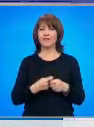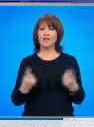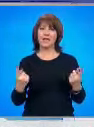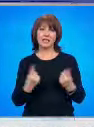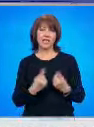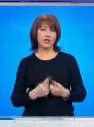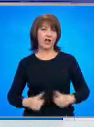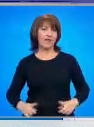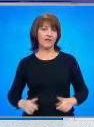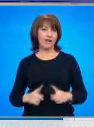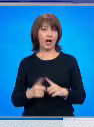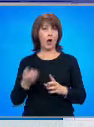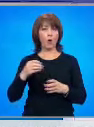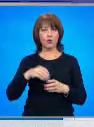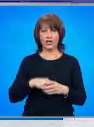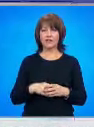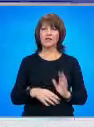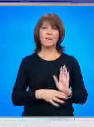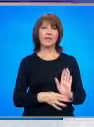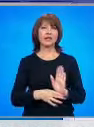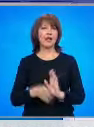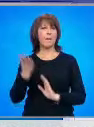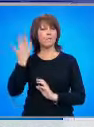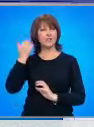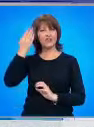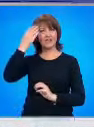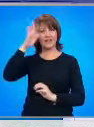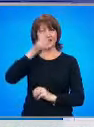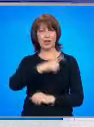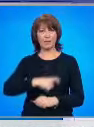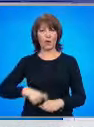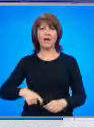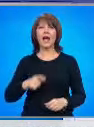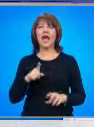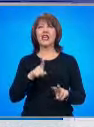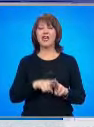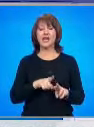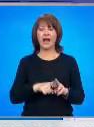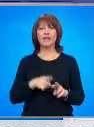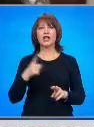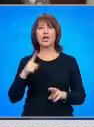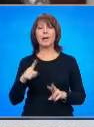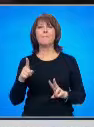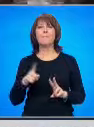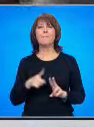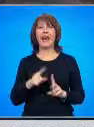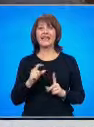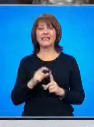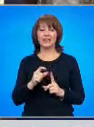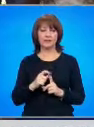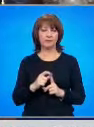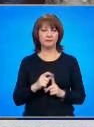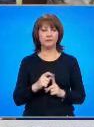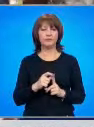среща на върха. Сред участниците са представители на бивши съветски републики, Иран и палестинската автономия.